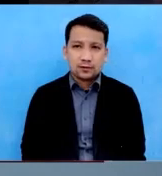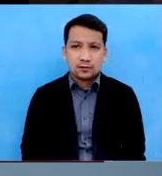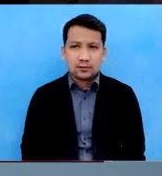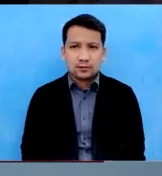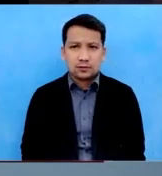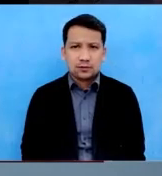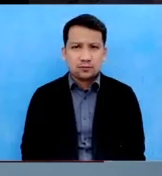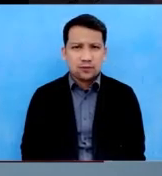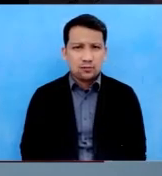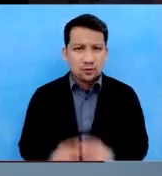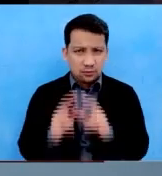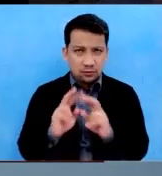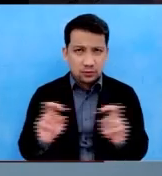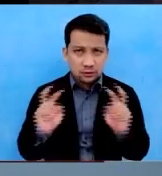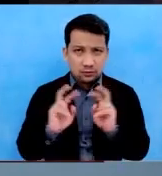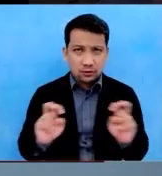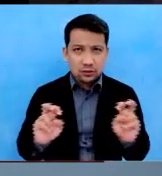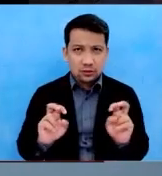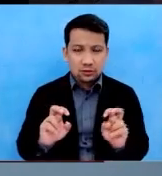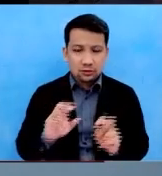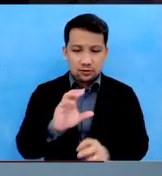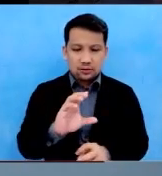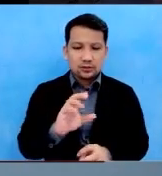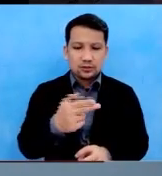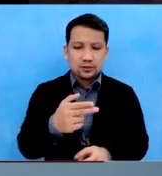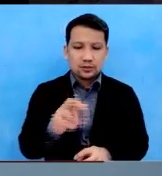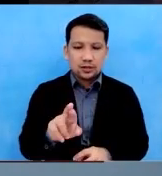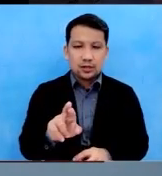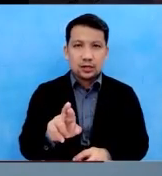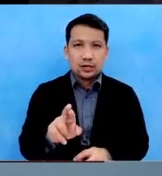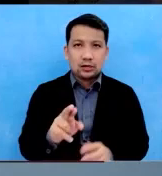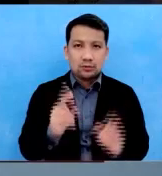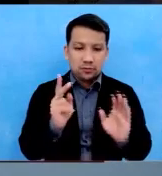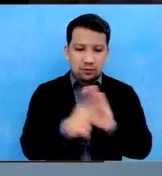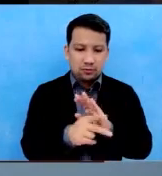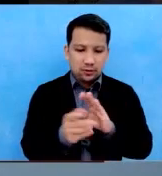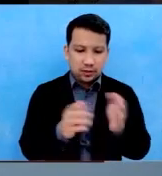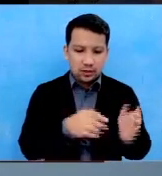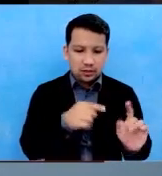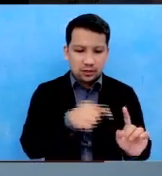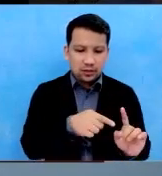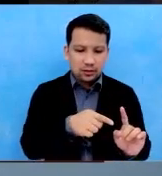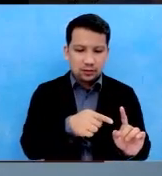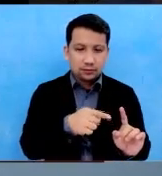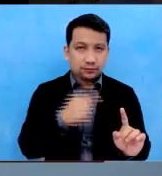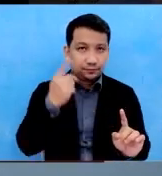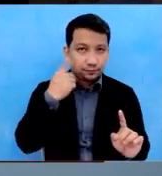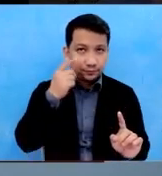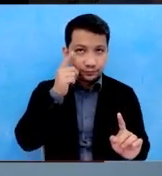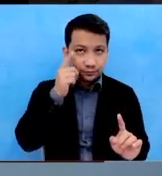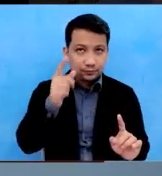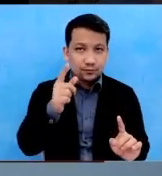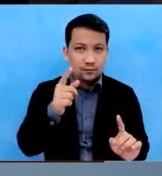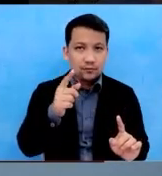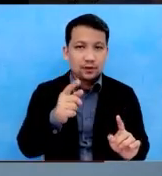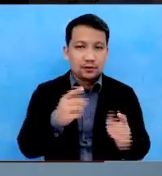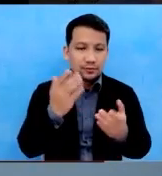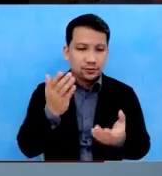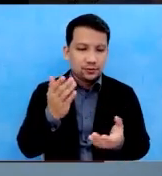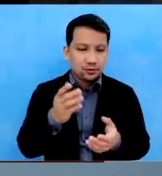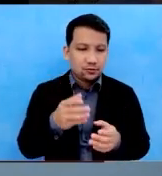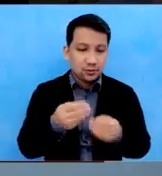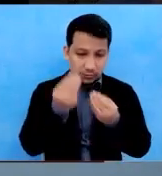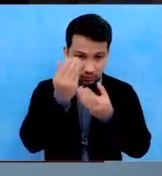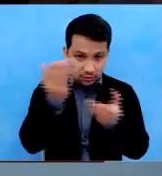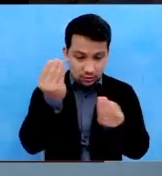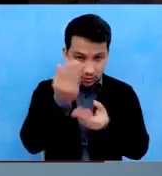Nag-iimbestiga na rin ang Commission on Human Rights sa pagpatay sa komentaristang si Percy Lapid. Ipinarinig naman ni Senadora Rizza Ontiveros ang audio recording tungkol sa banta